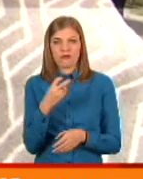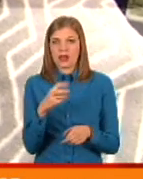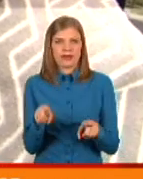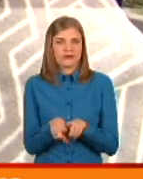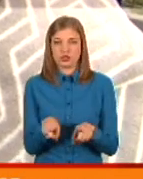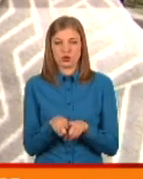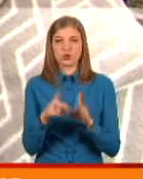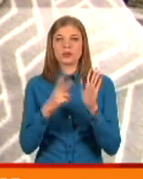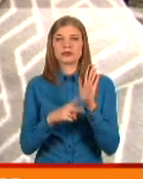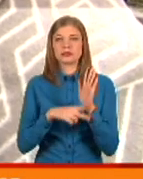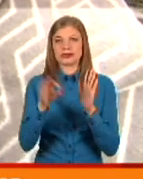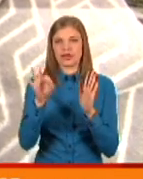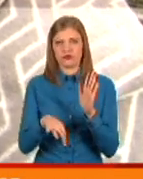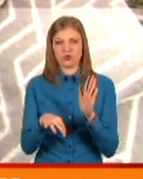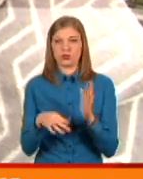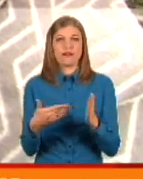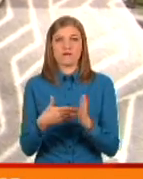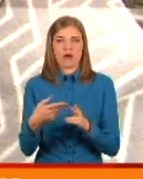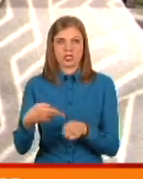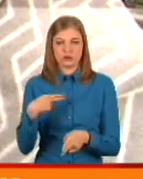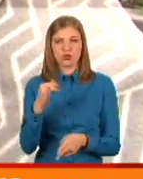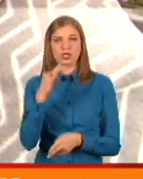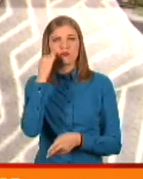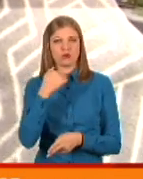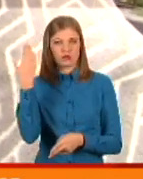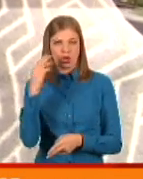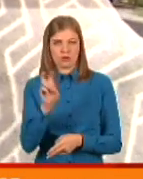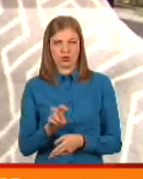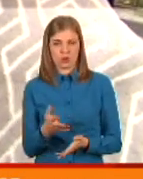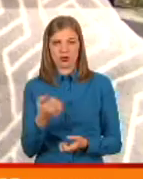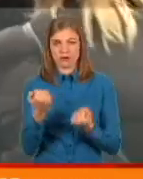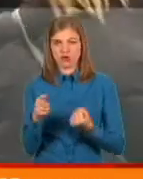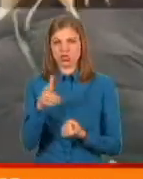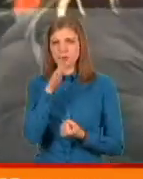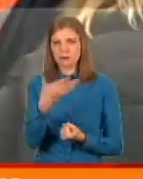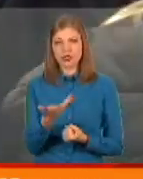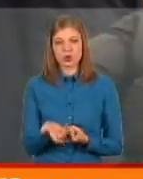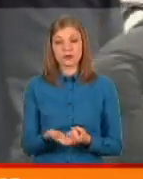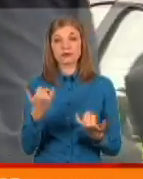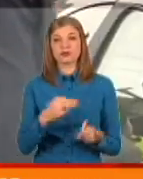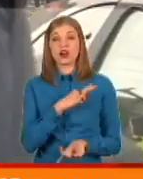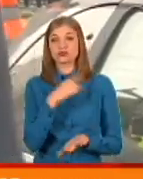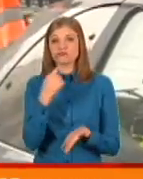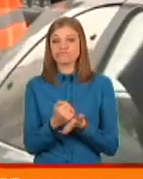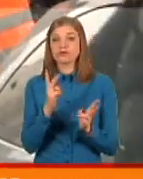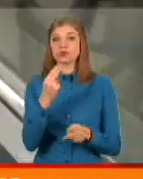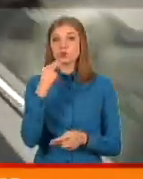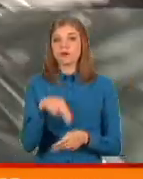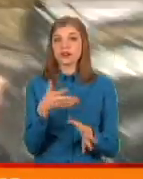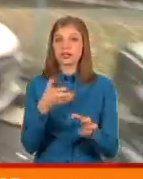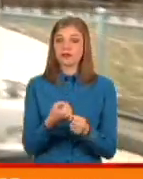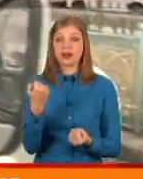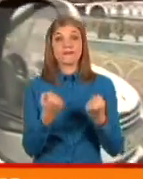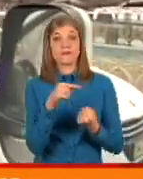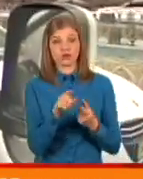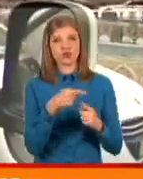одно 70% максимум і по старому курсу долару, машині 5 років. Нині слідчі встановлюють, хто винен у аварії – водій